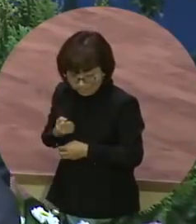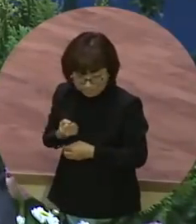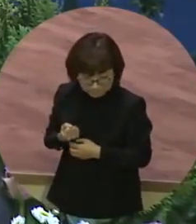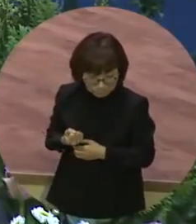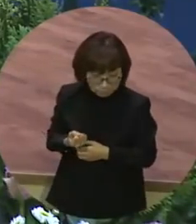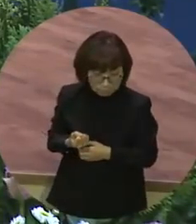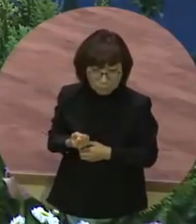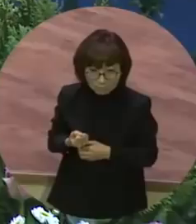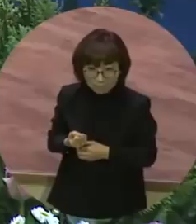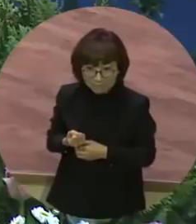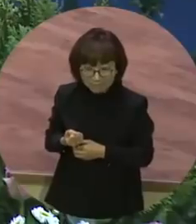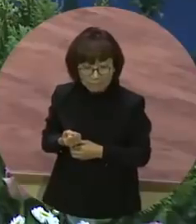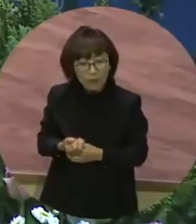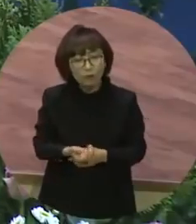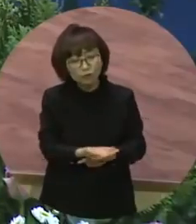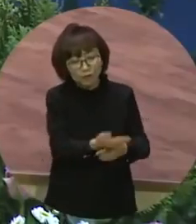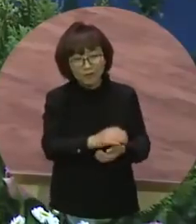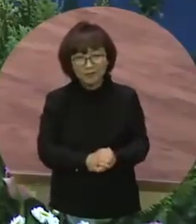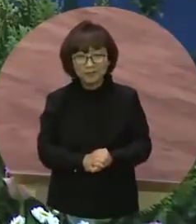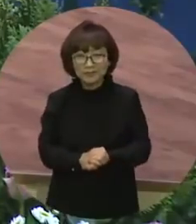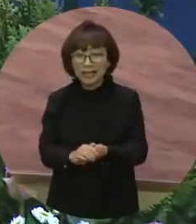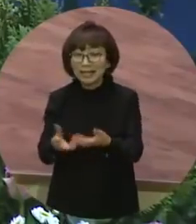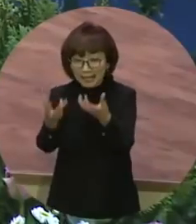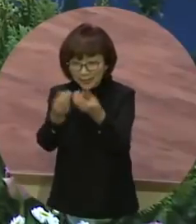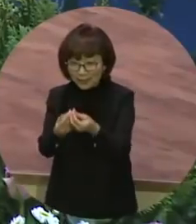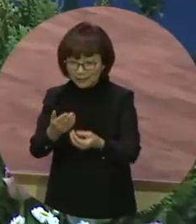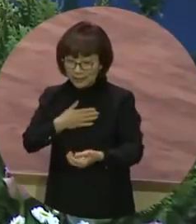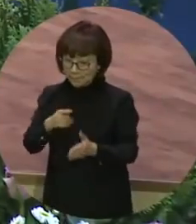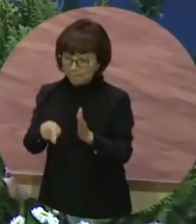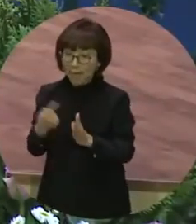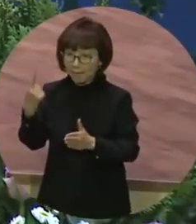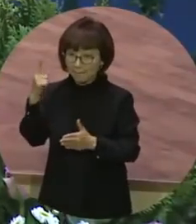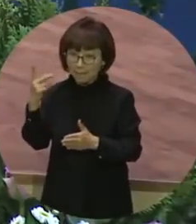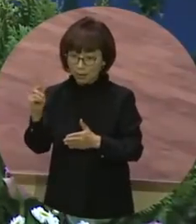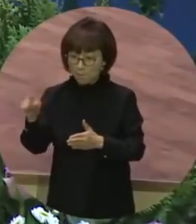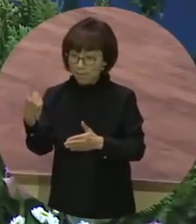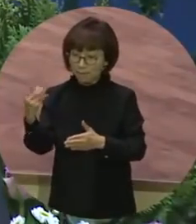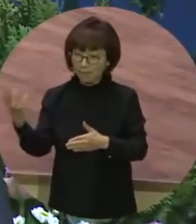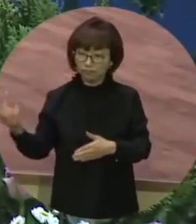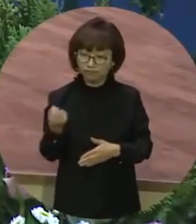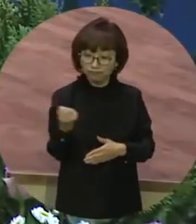있는 사람이 돈 그 많은 주는 거 돈 천 원 주는 게 뭐 어렵습니까?